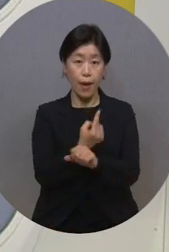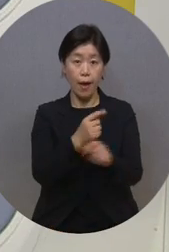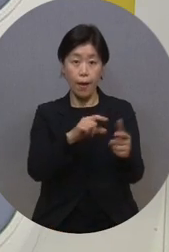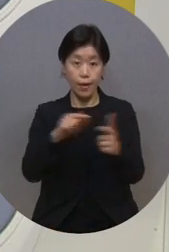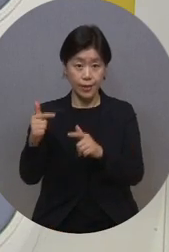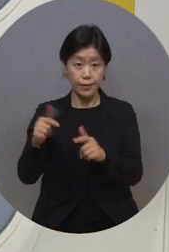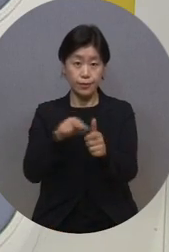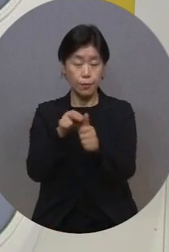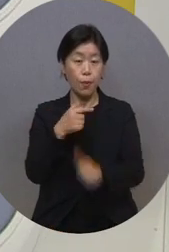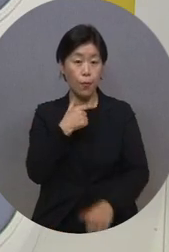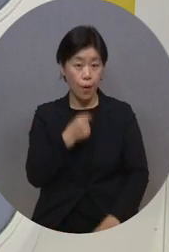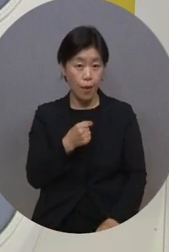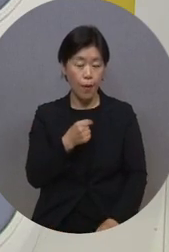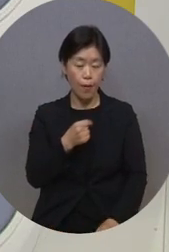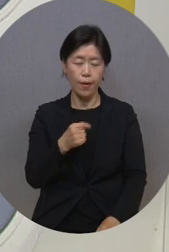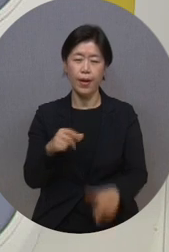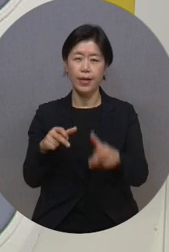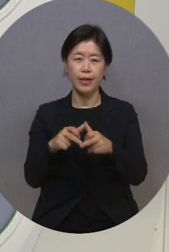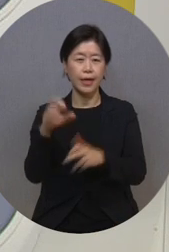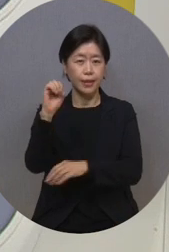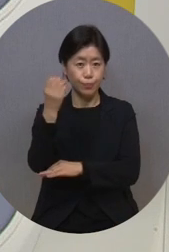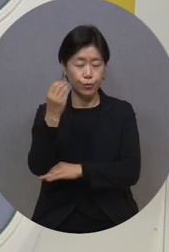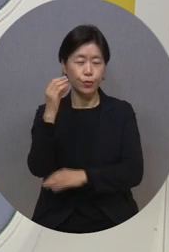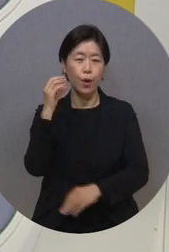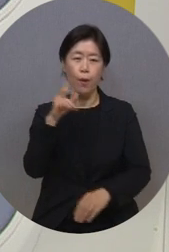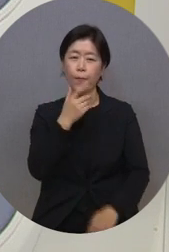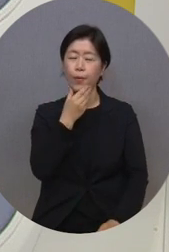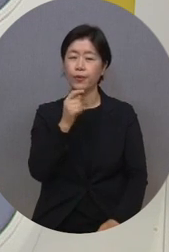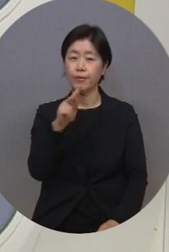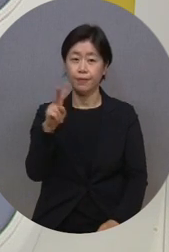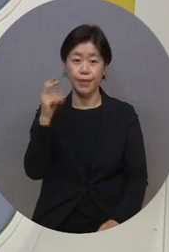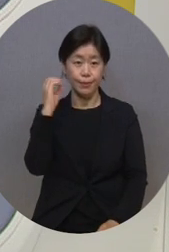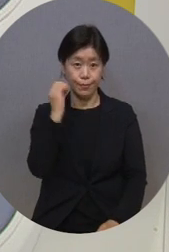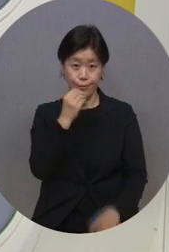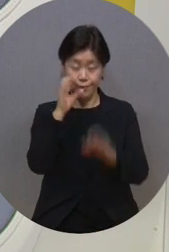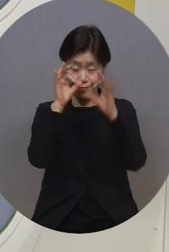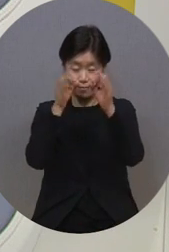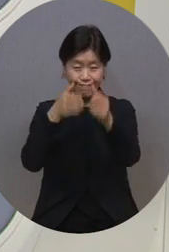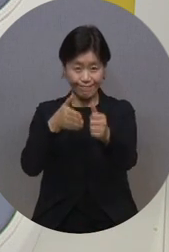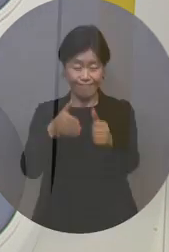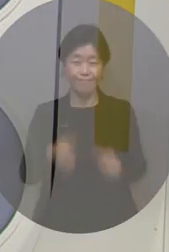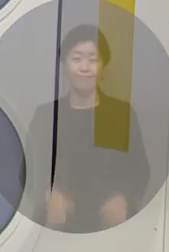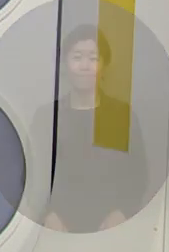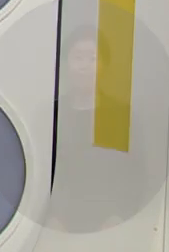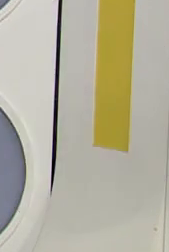사항은 웰페어뉴스 홈페이지와 장애인신문, 복지TV 뉴스를 통해 확인할 수 있습니다.